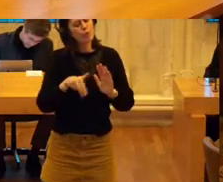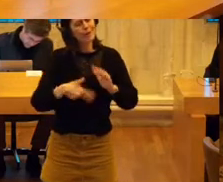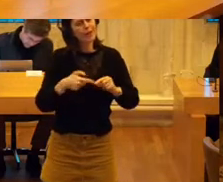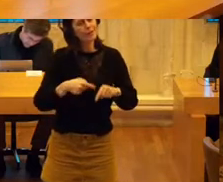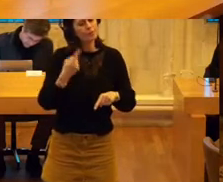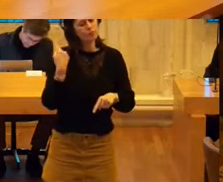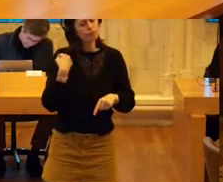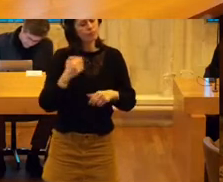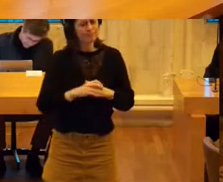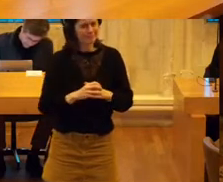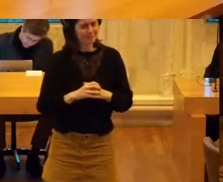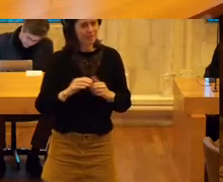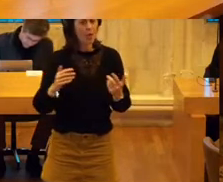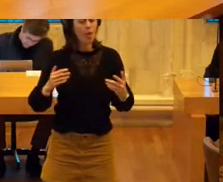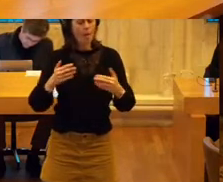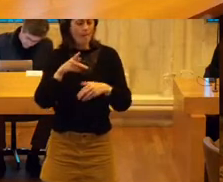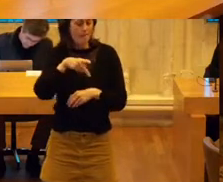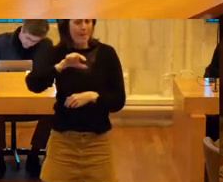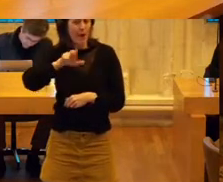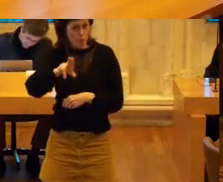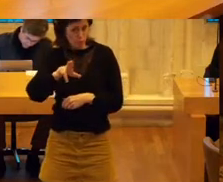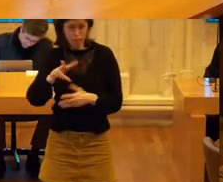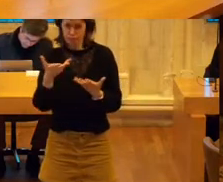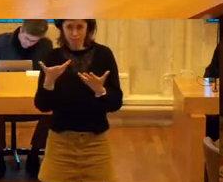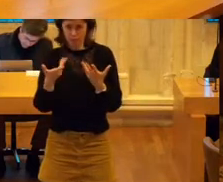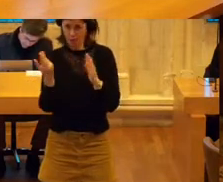un plan local d'urbanisme d'établi.